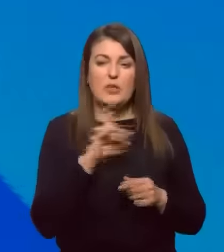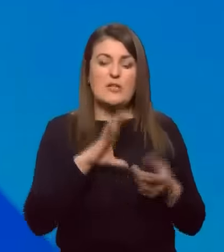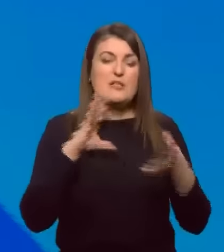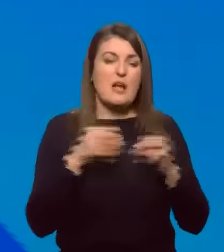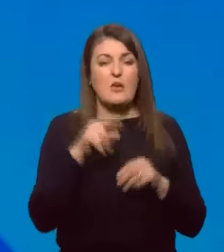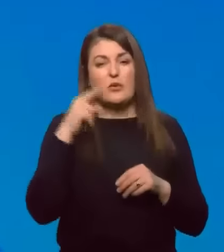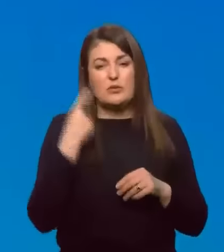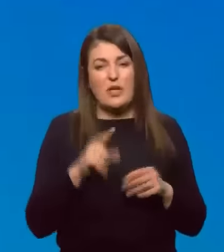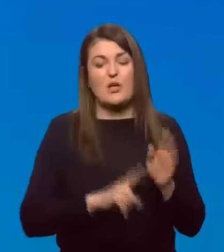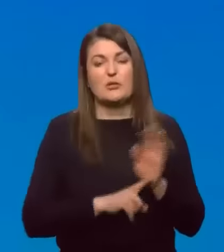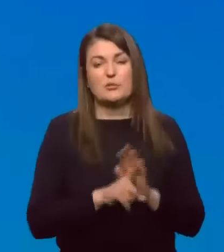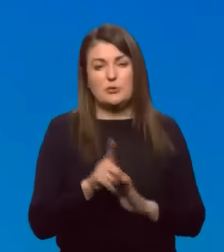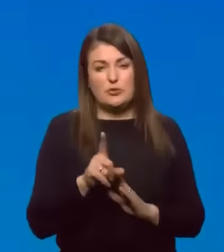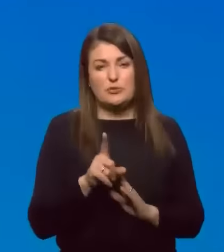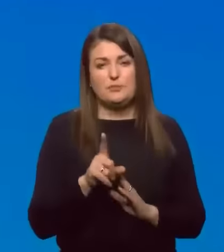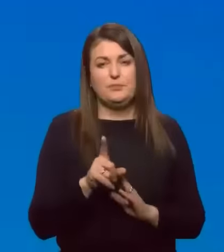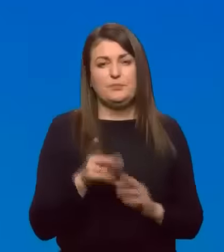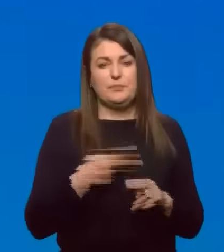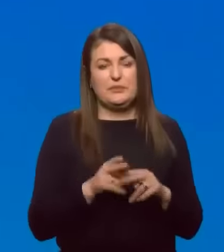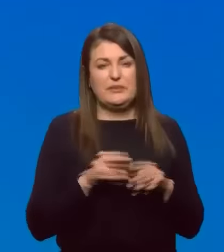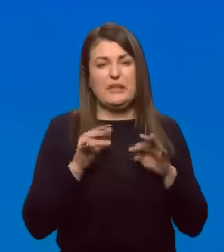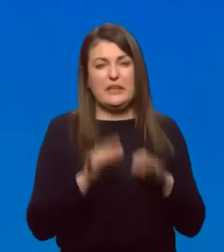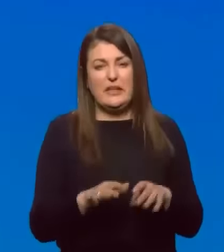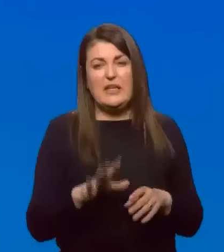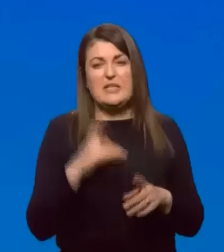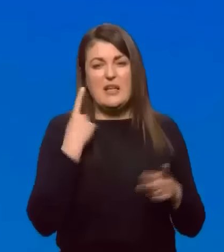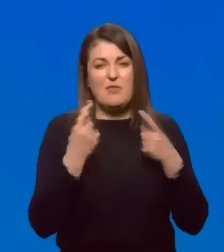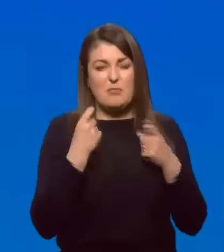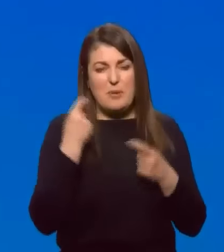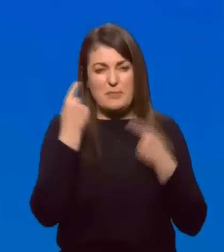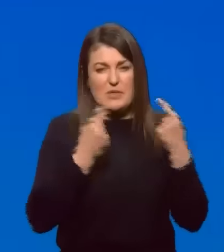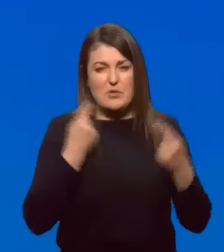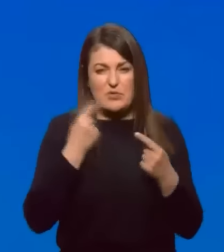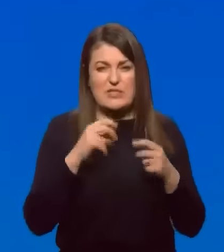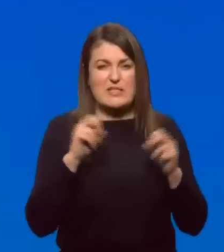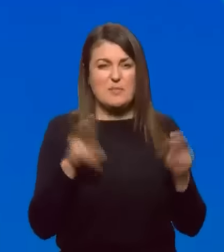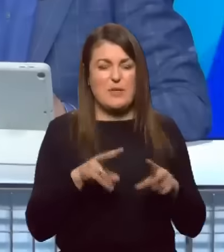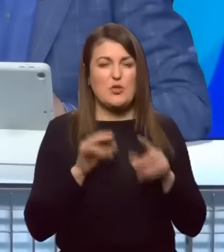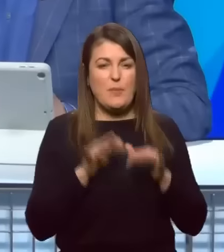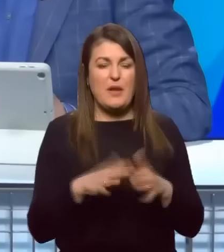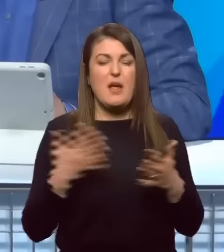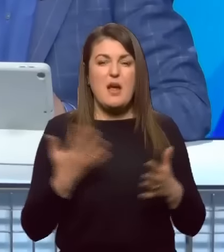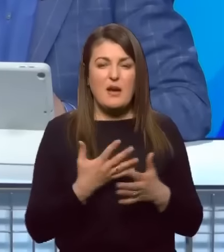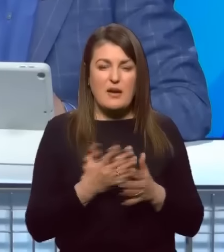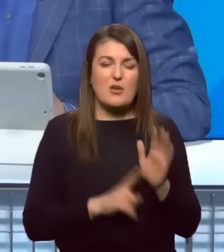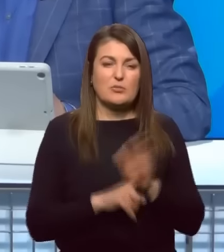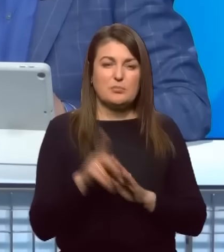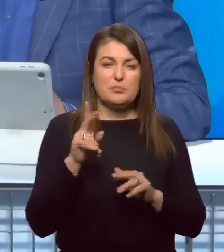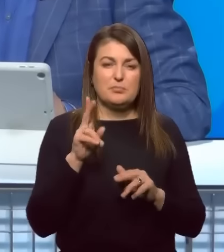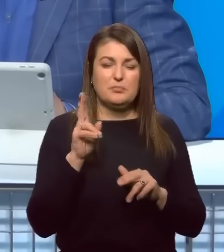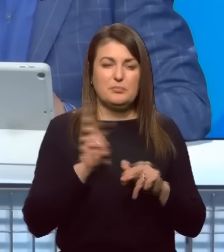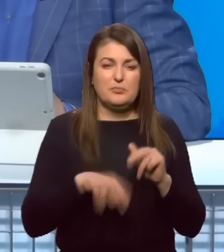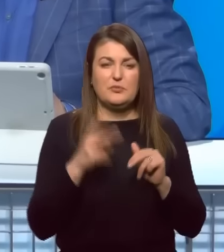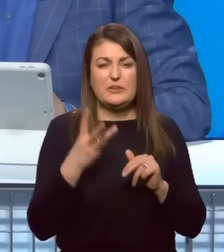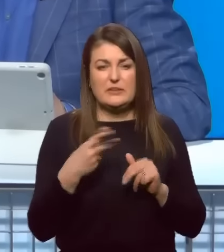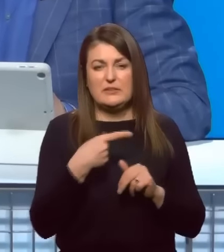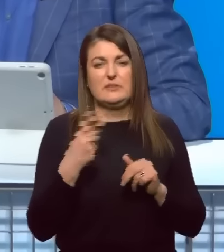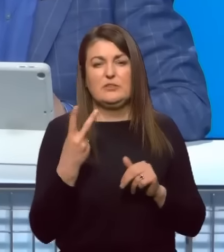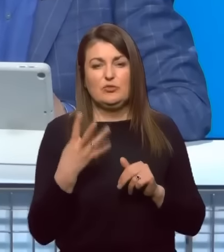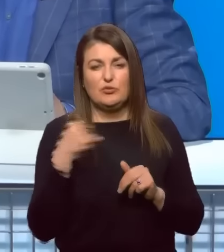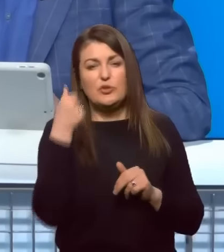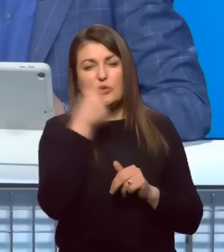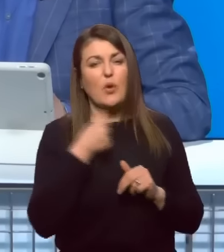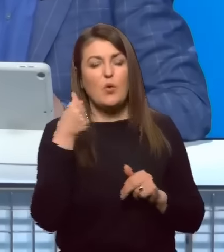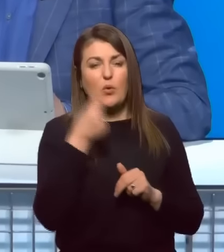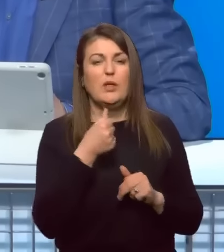загально росіяни розпочали ці дії з інформаційно-психологічної спецоперації, яка розпочалась наприкінці 23-го, початку